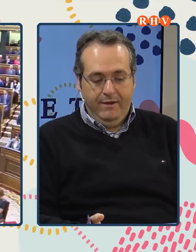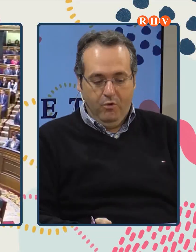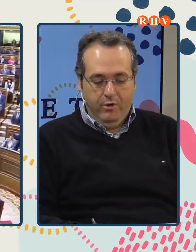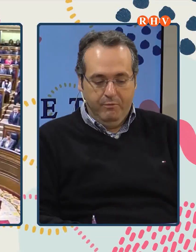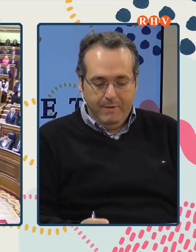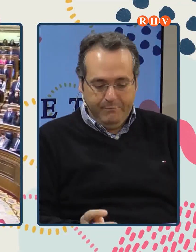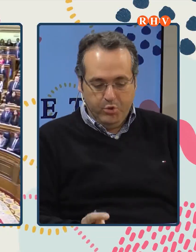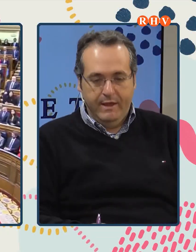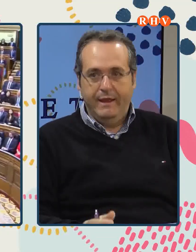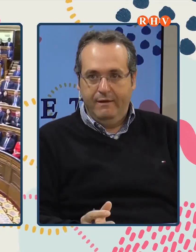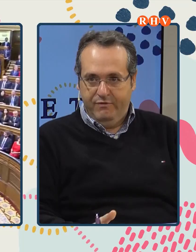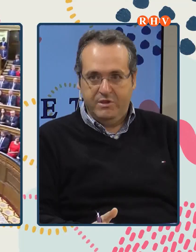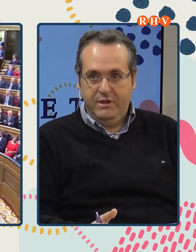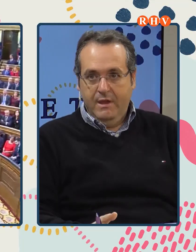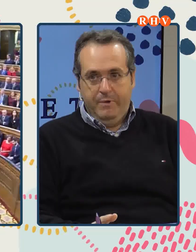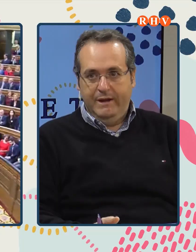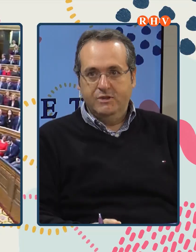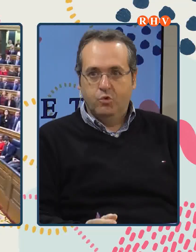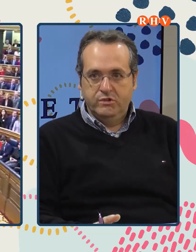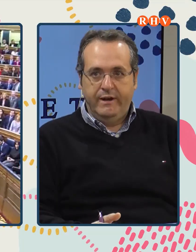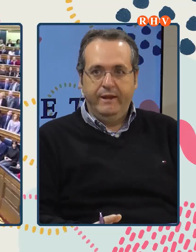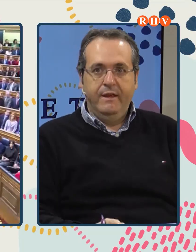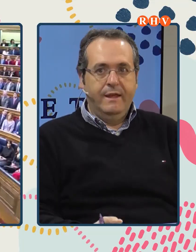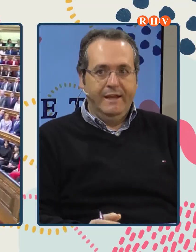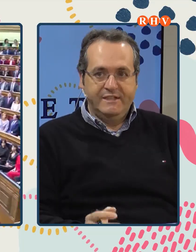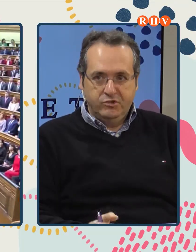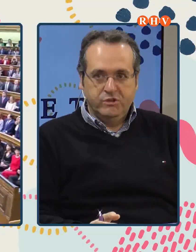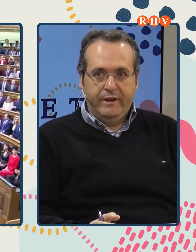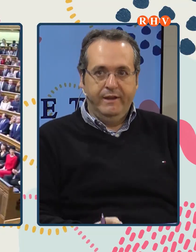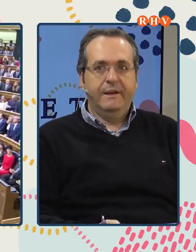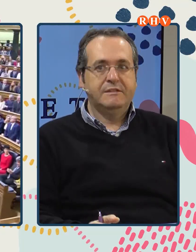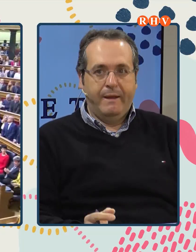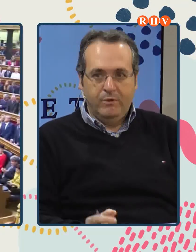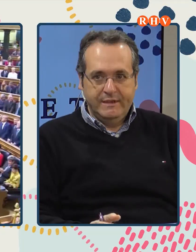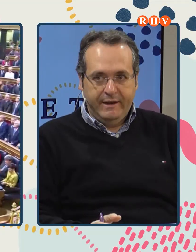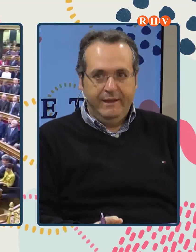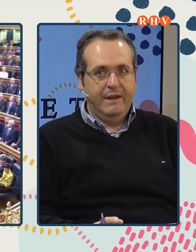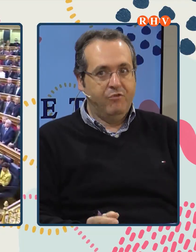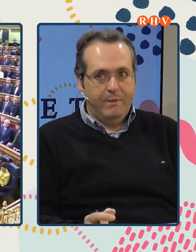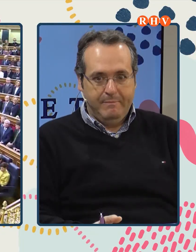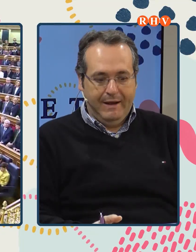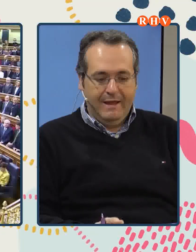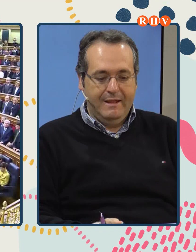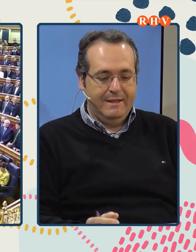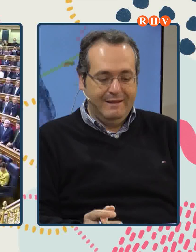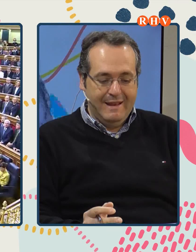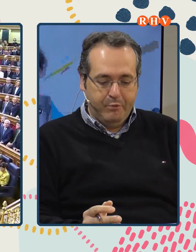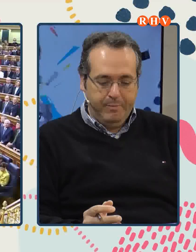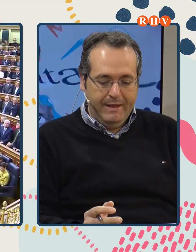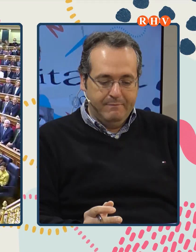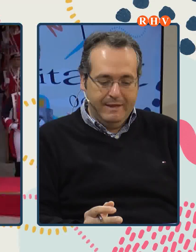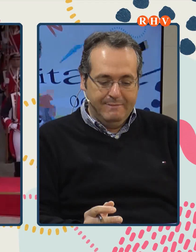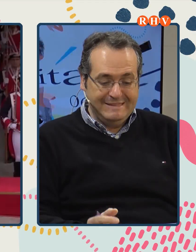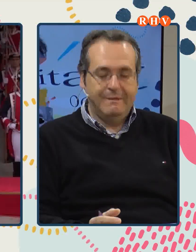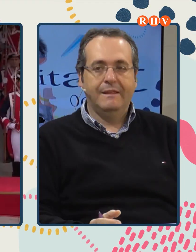el rei va posar èmfasi, perquè el discurs del rei, els gestos del rei, les paraules del rei, la forma de parlar, la